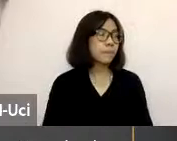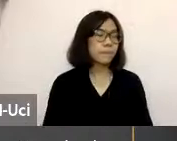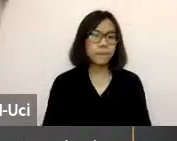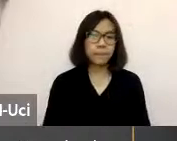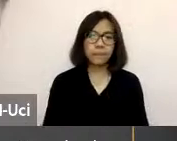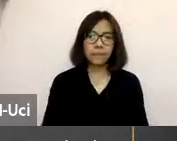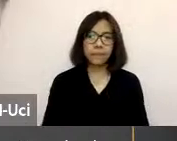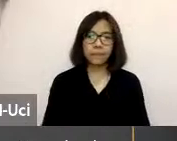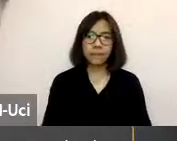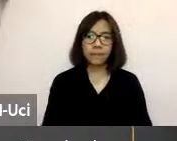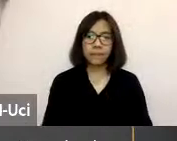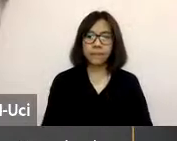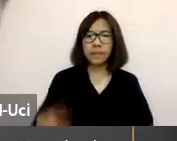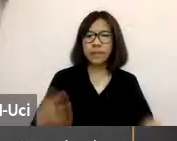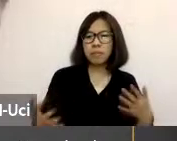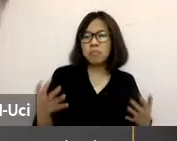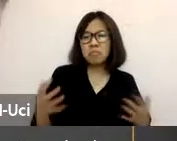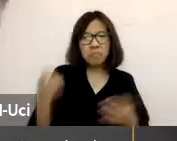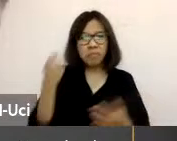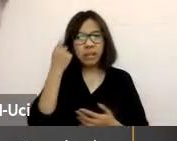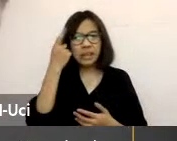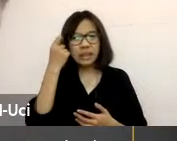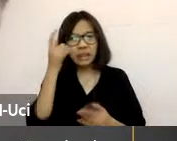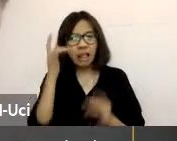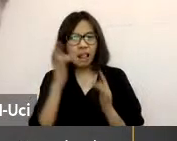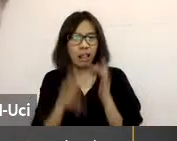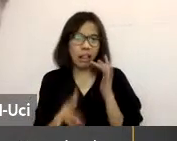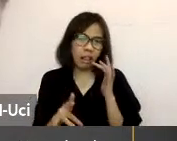kyles ada gangguan